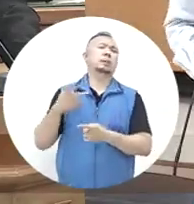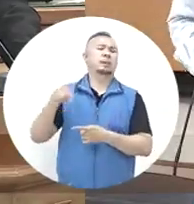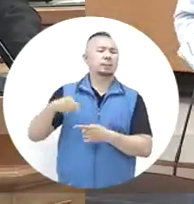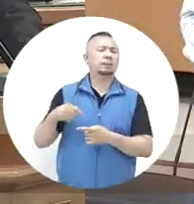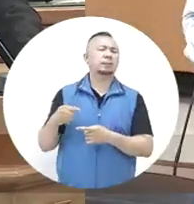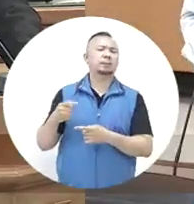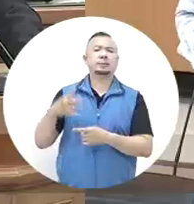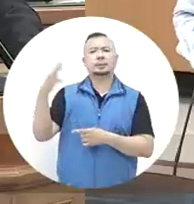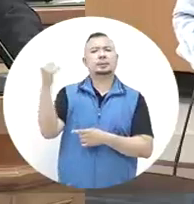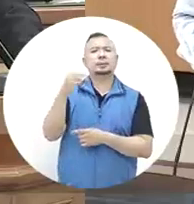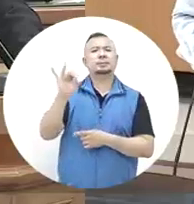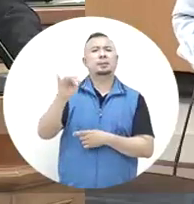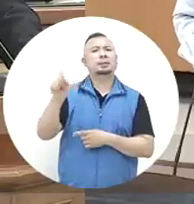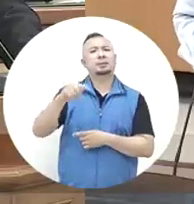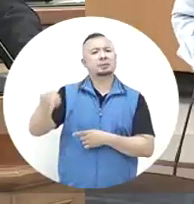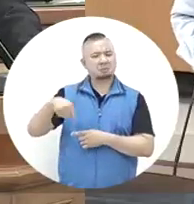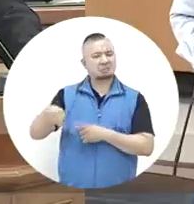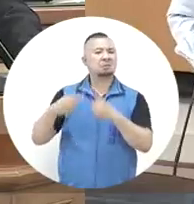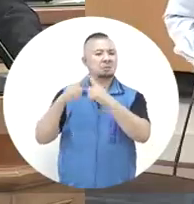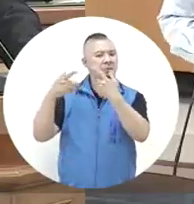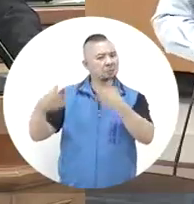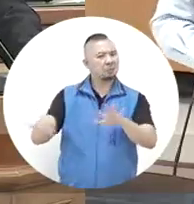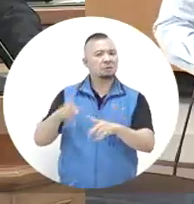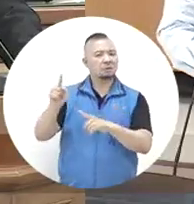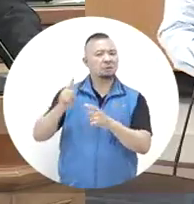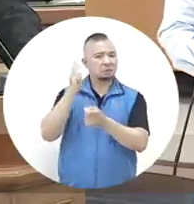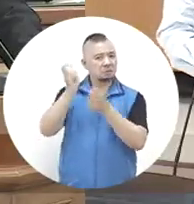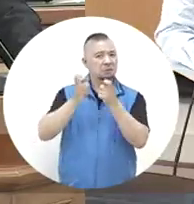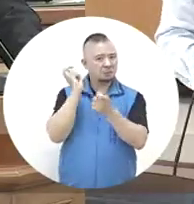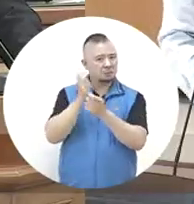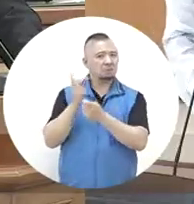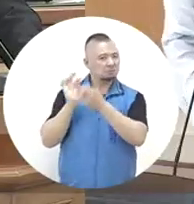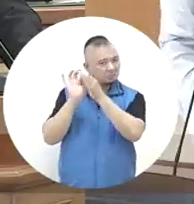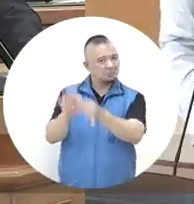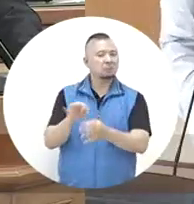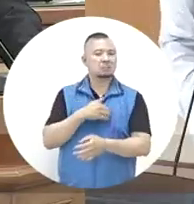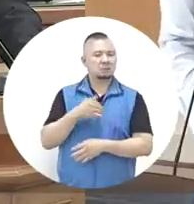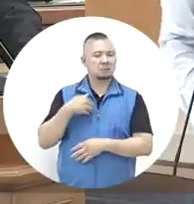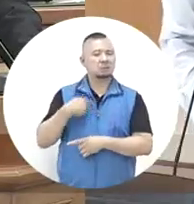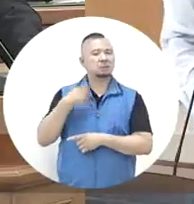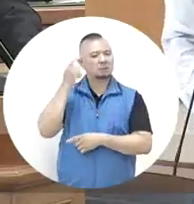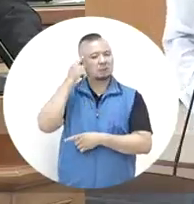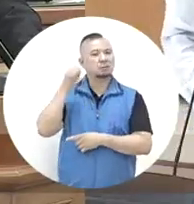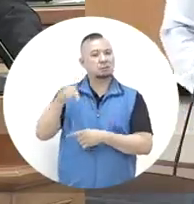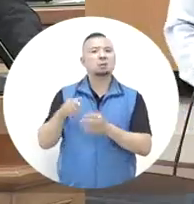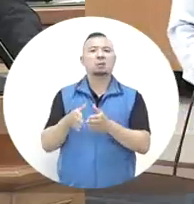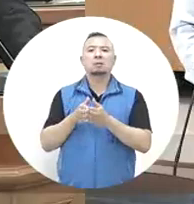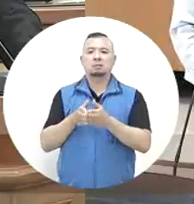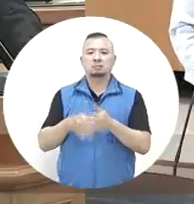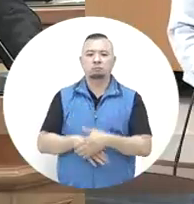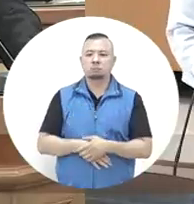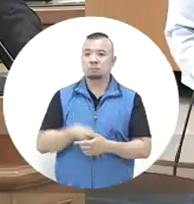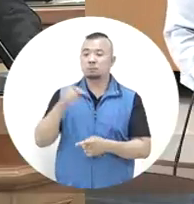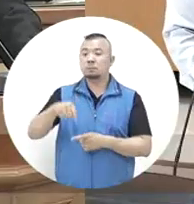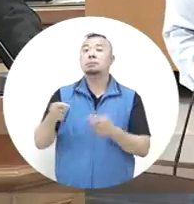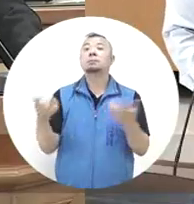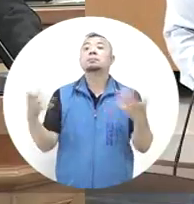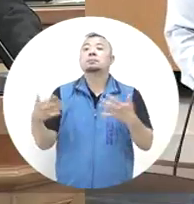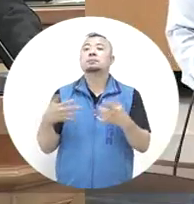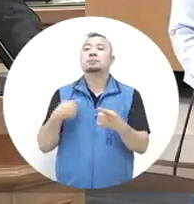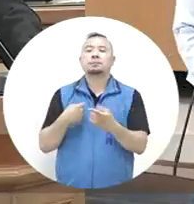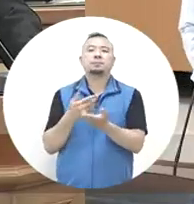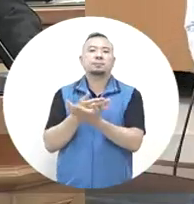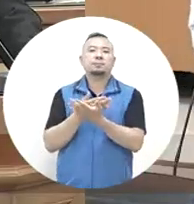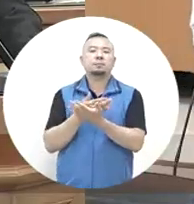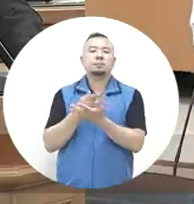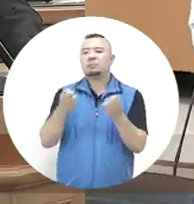啦，要不然这个东西不会运行20年啦，齁。啊，这个议题我就讨论到这边齁，哦。这个谢谢市长齁，哦，肯为